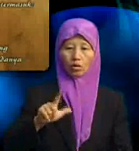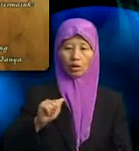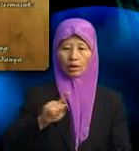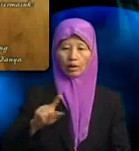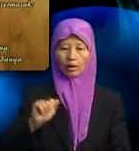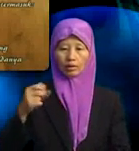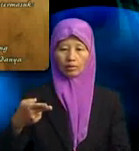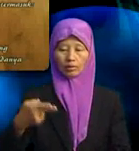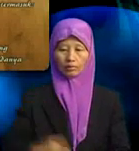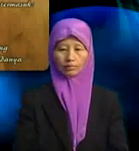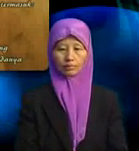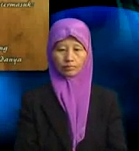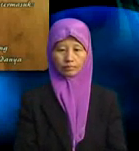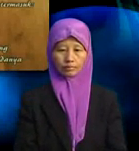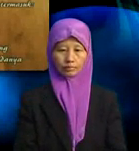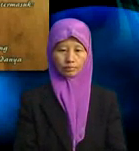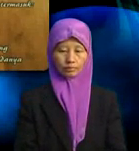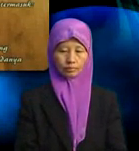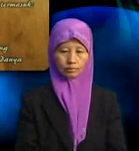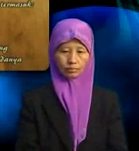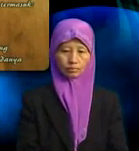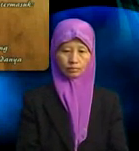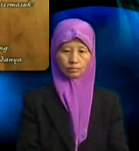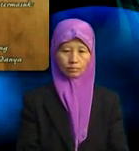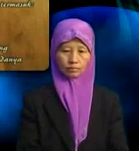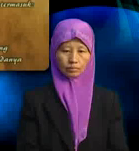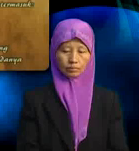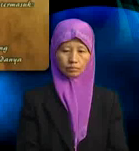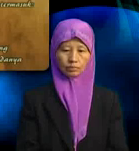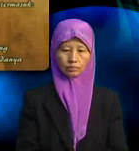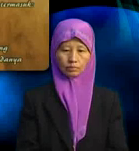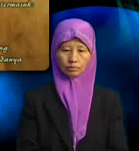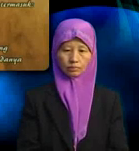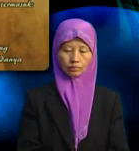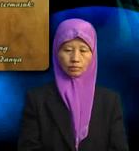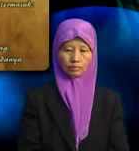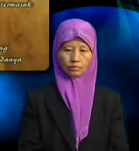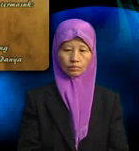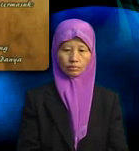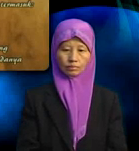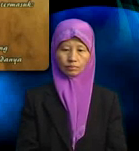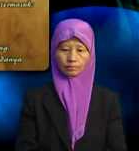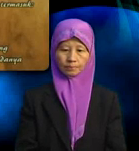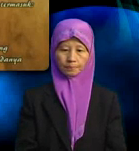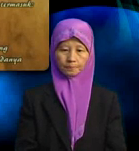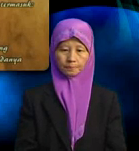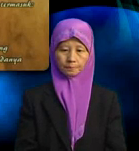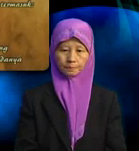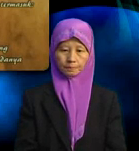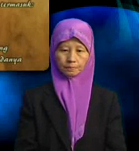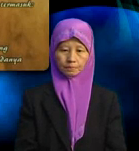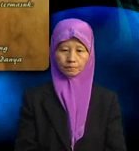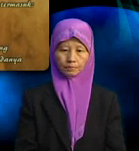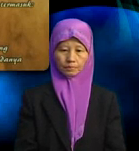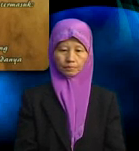Najis mughallazah bererti najis berat, iaitu anjing, babi dan